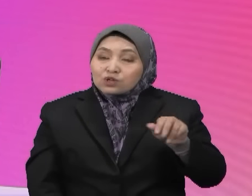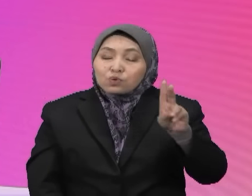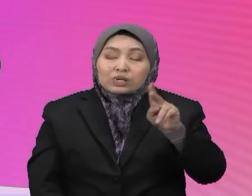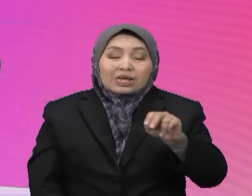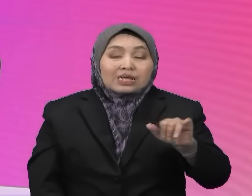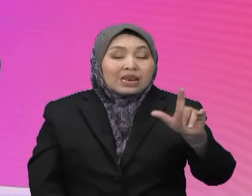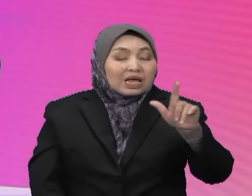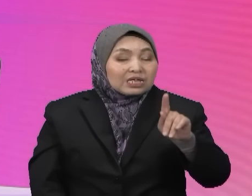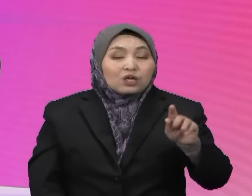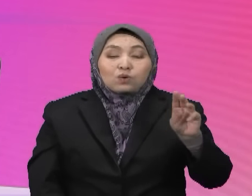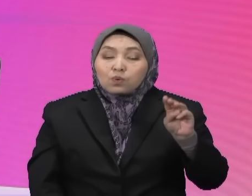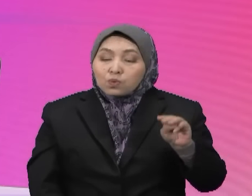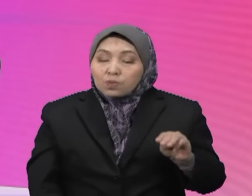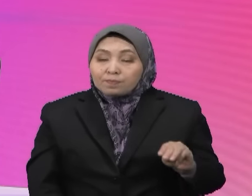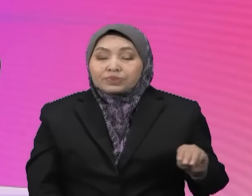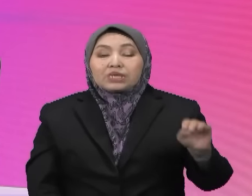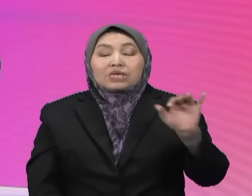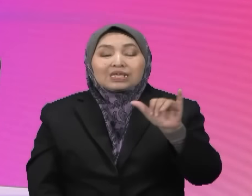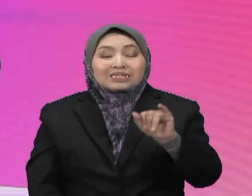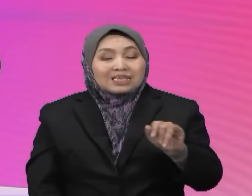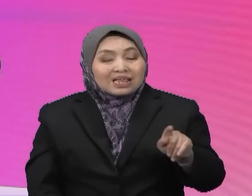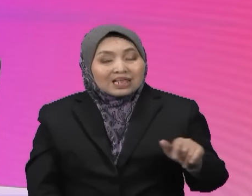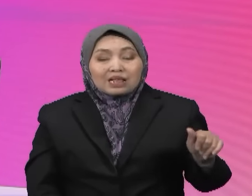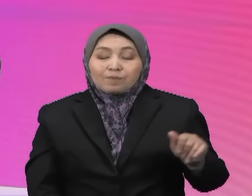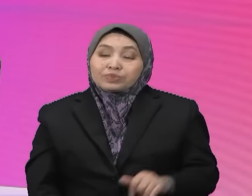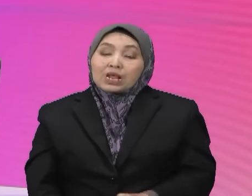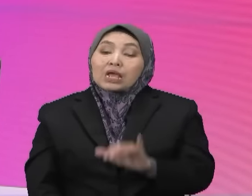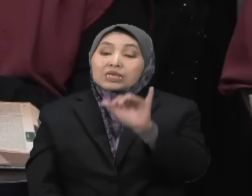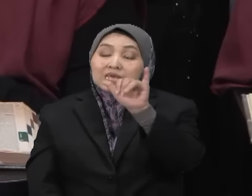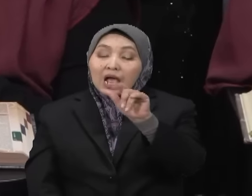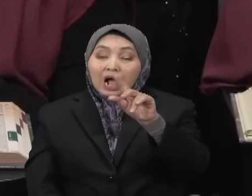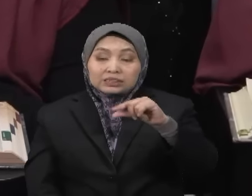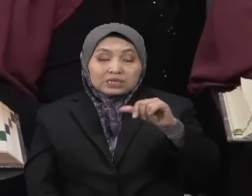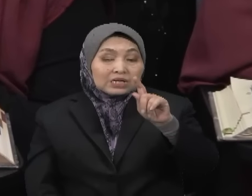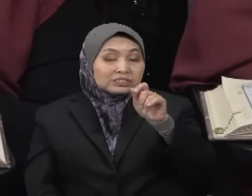Ya'tadhiruna ilaikum idha. Cuba.